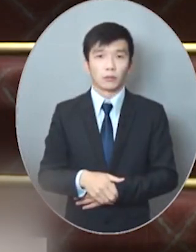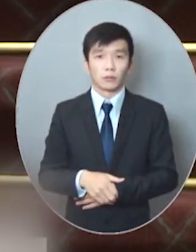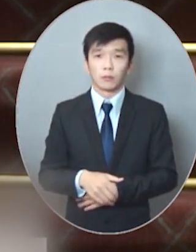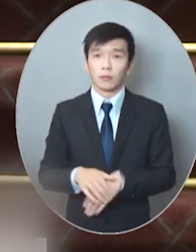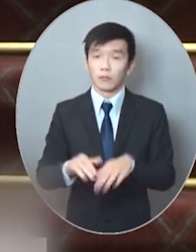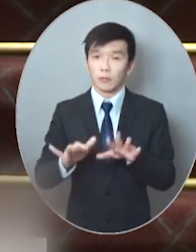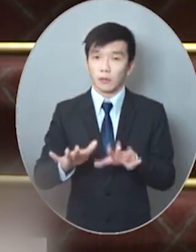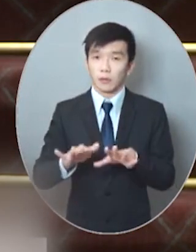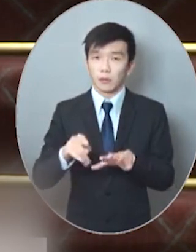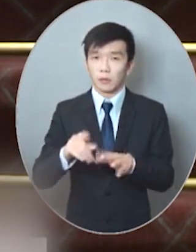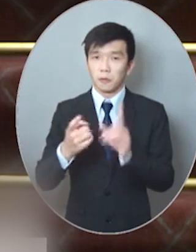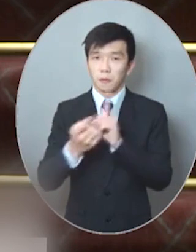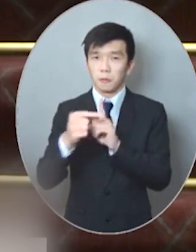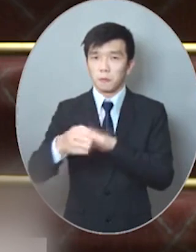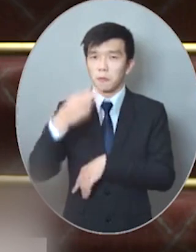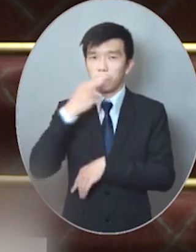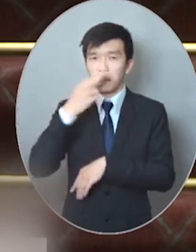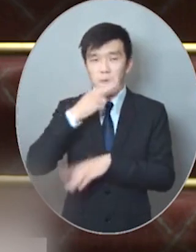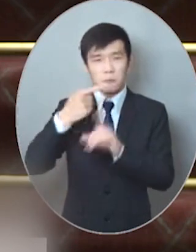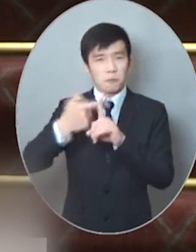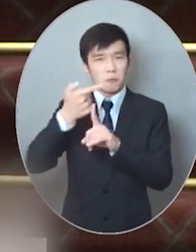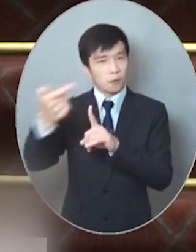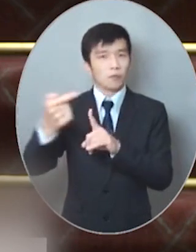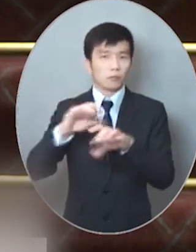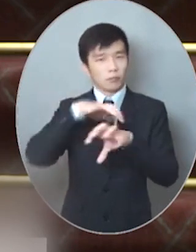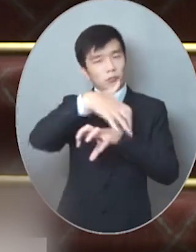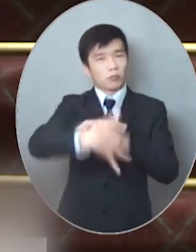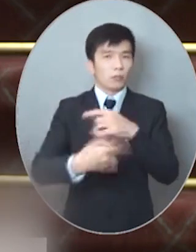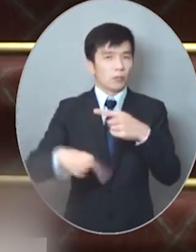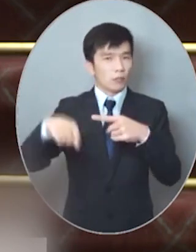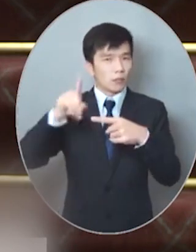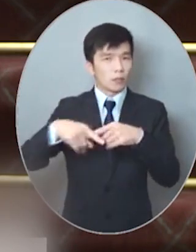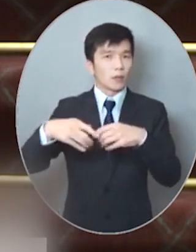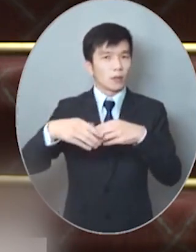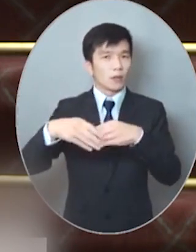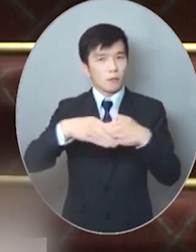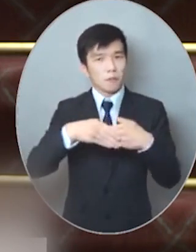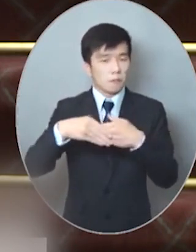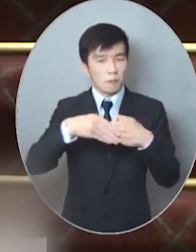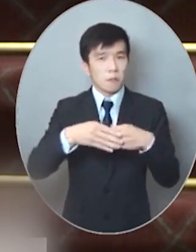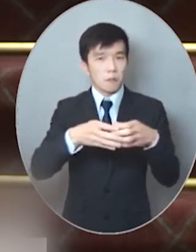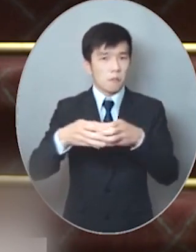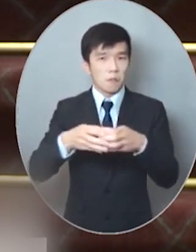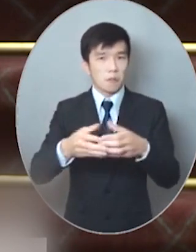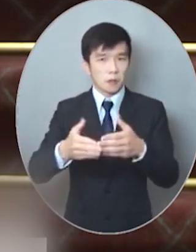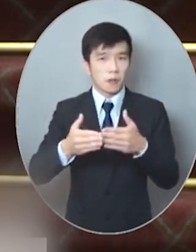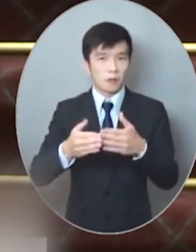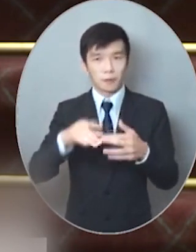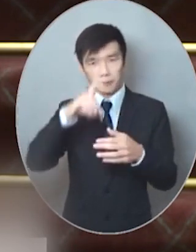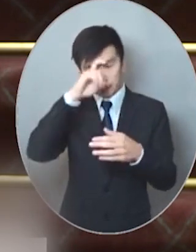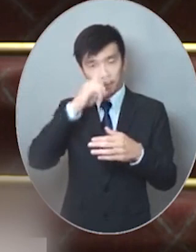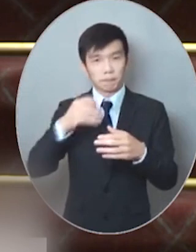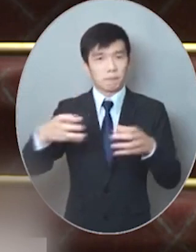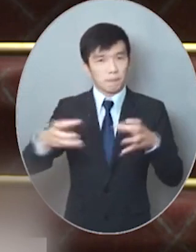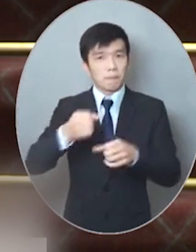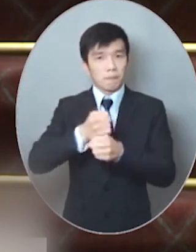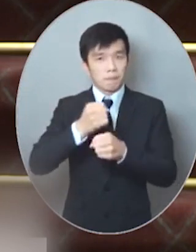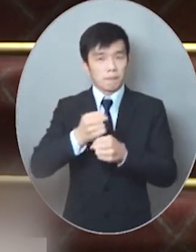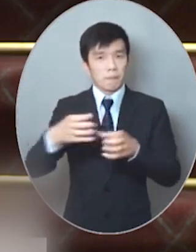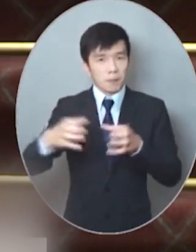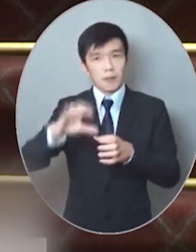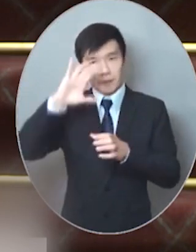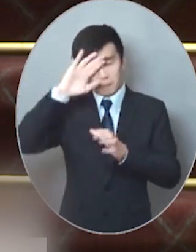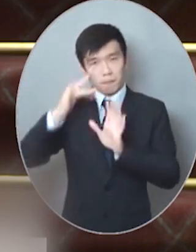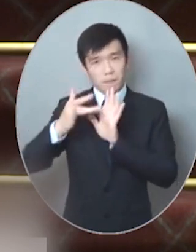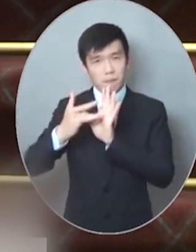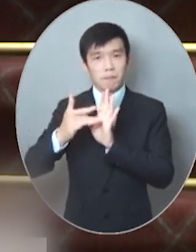时刻，全球各国应该团结起来，展现人性互助的一面，来合力对抗病毒。在这场